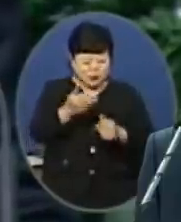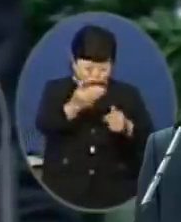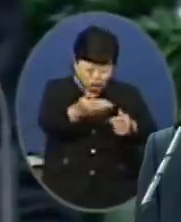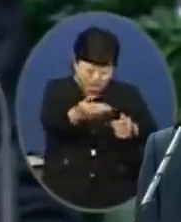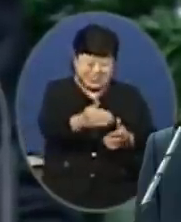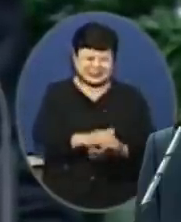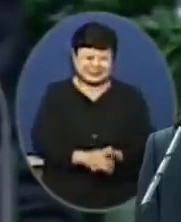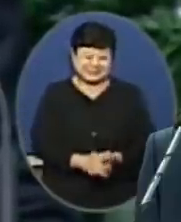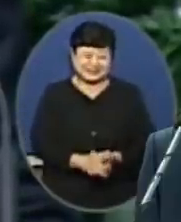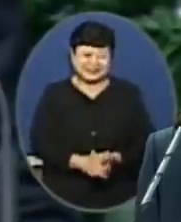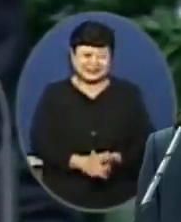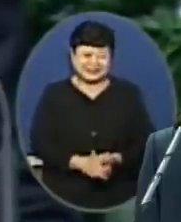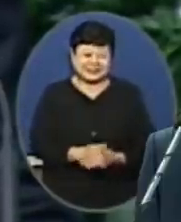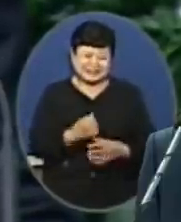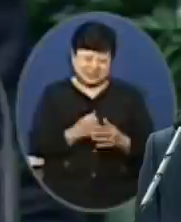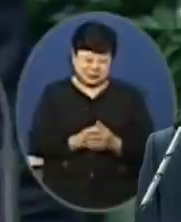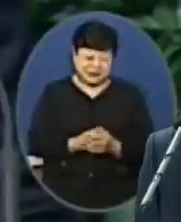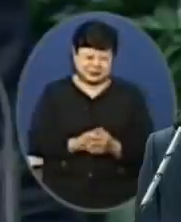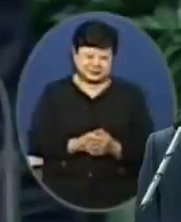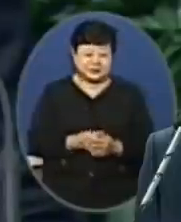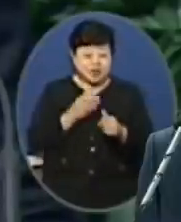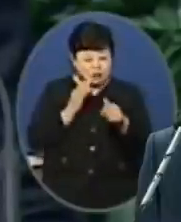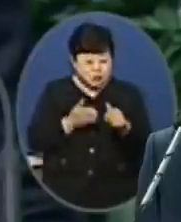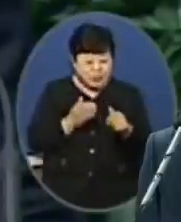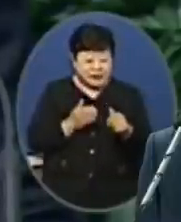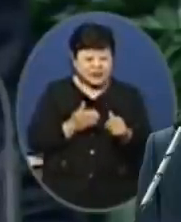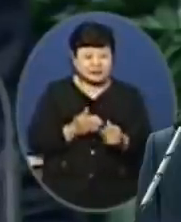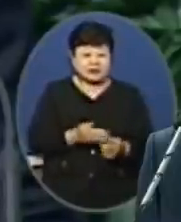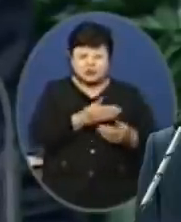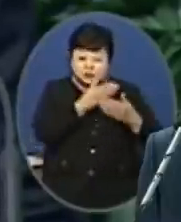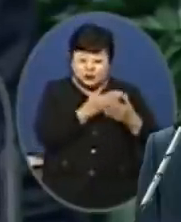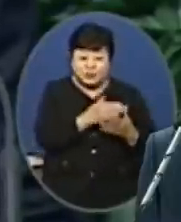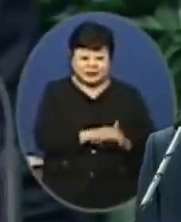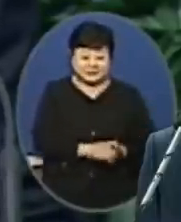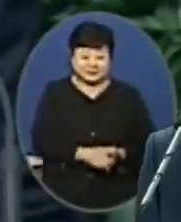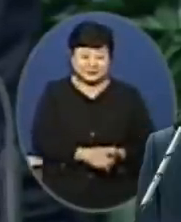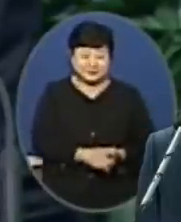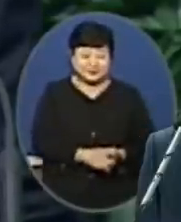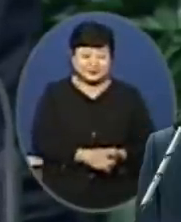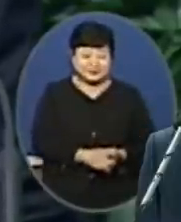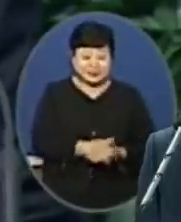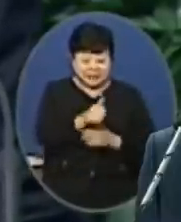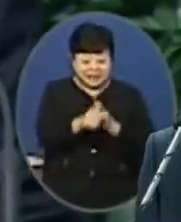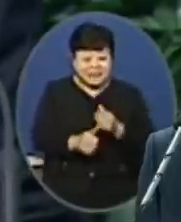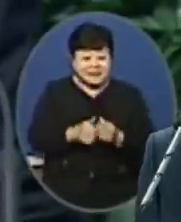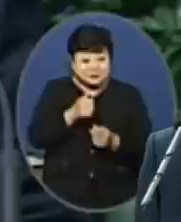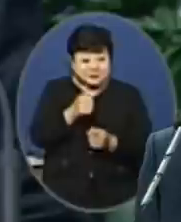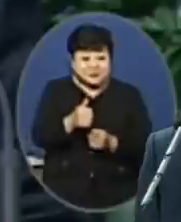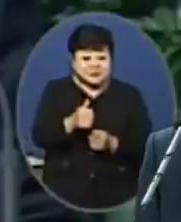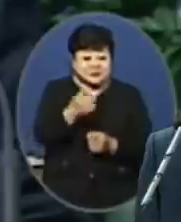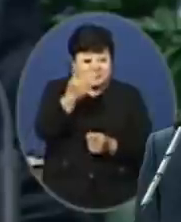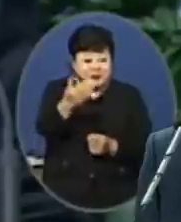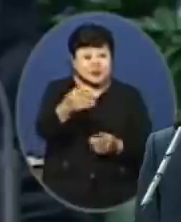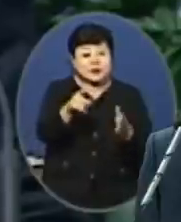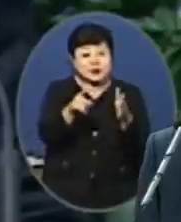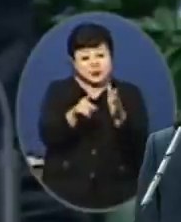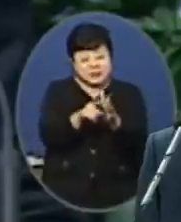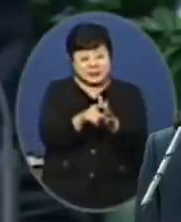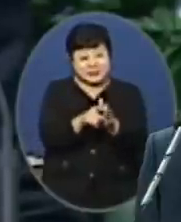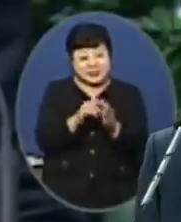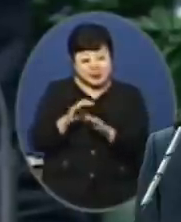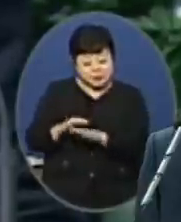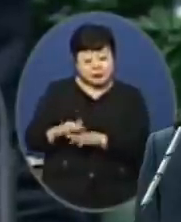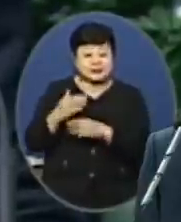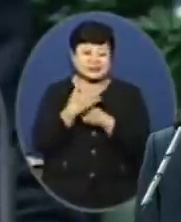주시겠습니까? 그러므로 구한다는 것은 굉장히 중요한 것입니다. 하나님은 여러분을 위해서